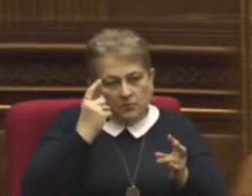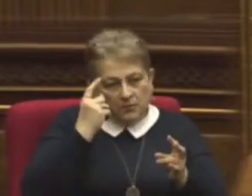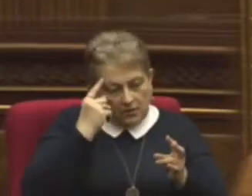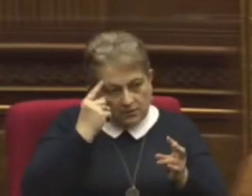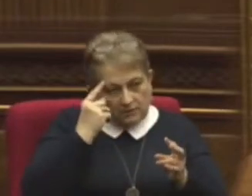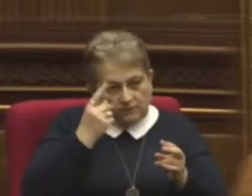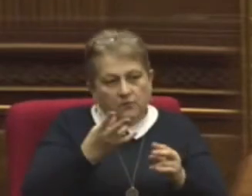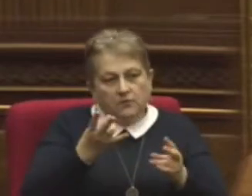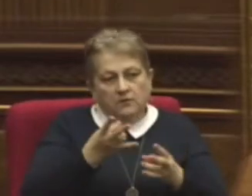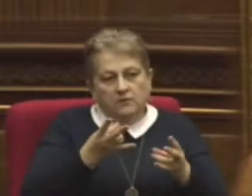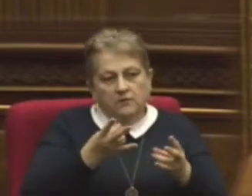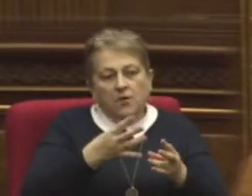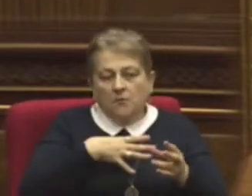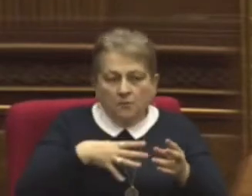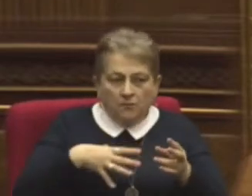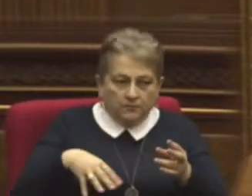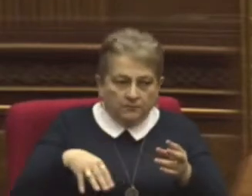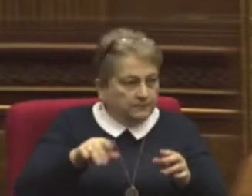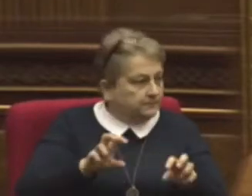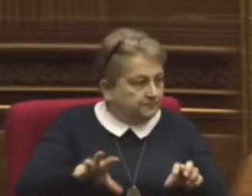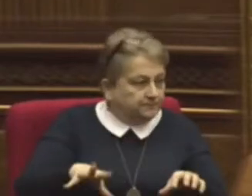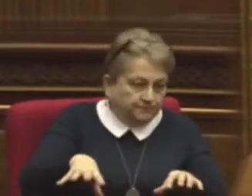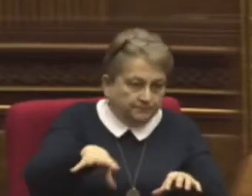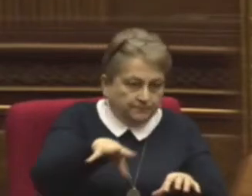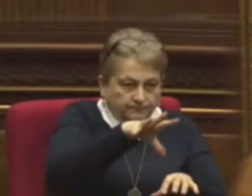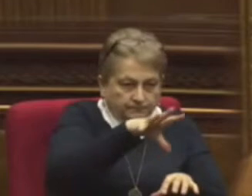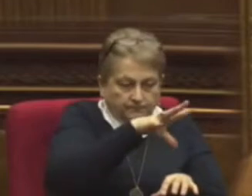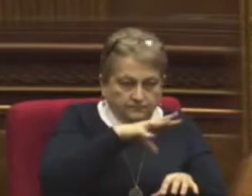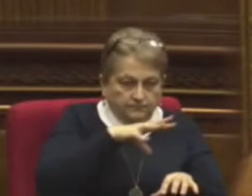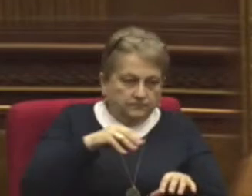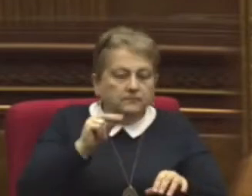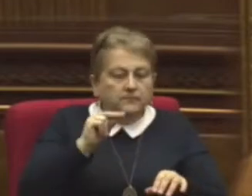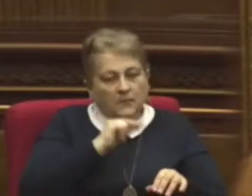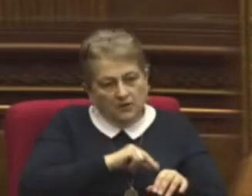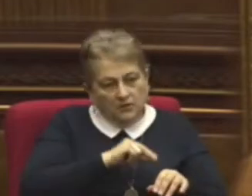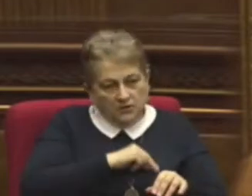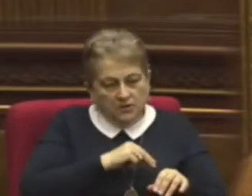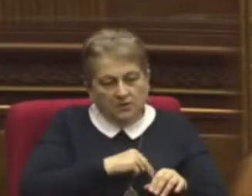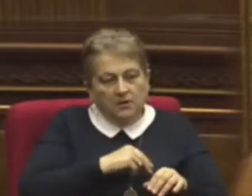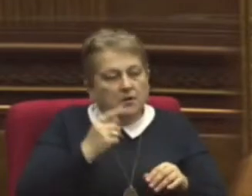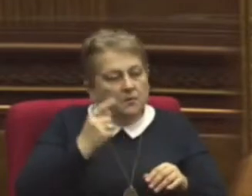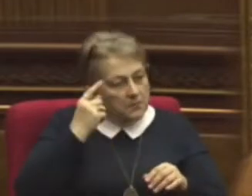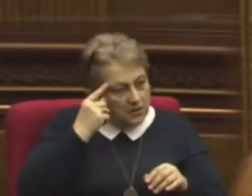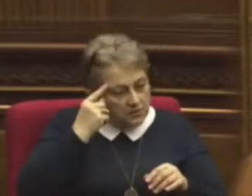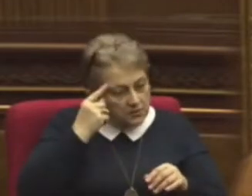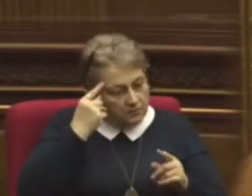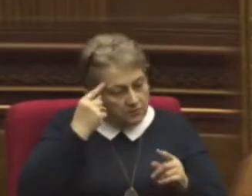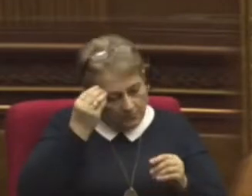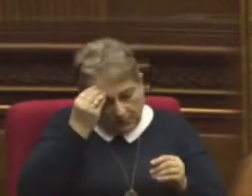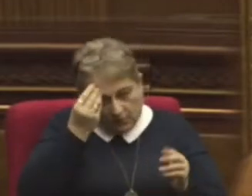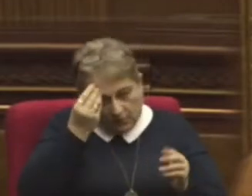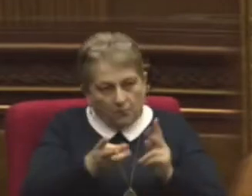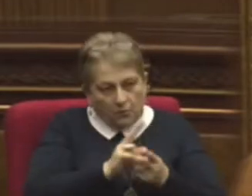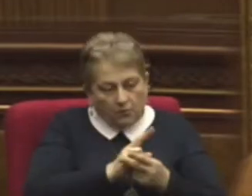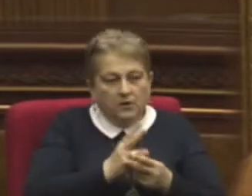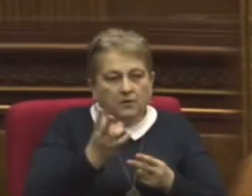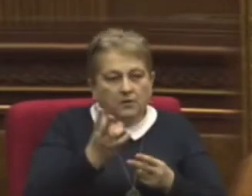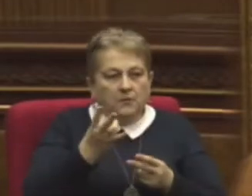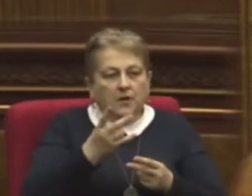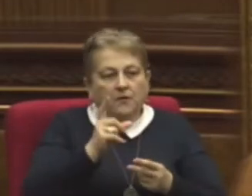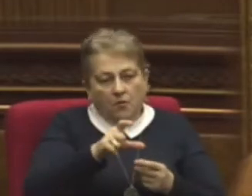նրա մասին, որպեսզի մենք բոլորս այստեղ նստածներս աշխատենք հանրության մտայնությունը փոխել ուղղությամբ,